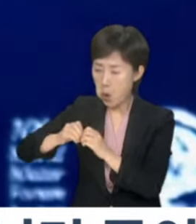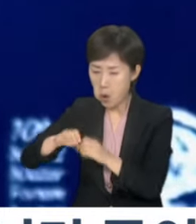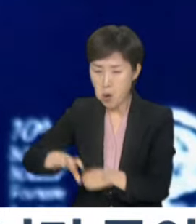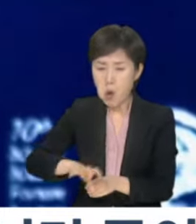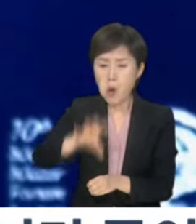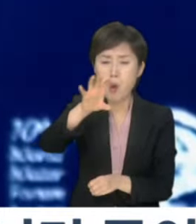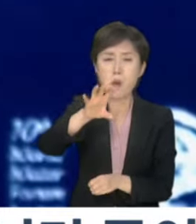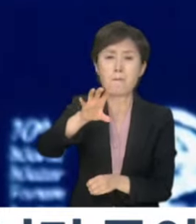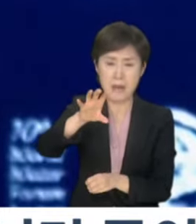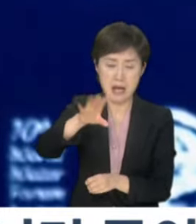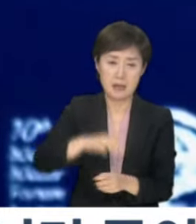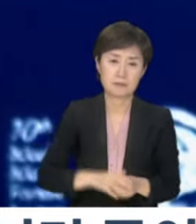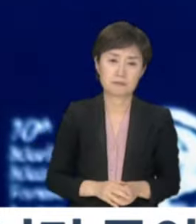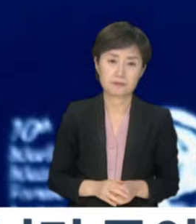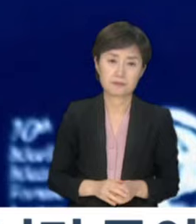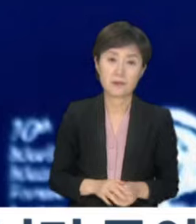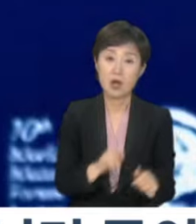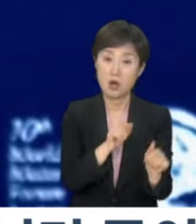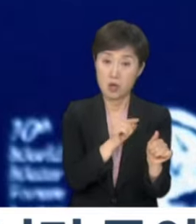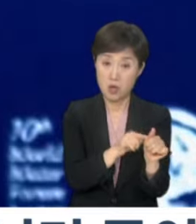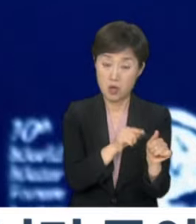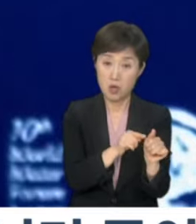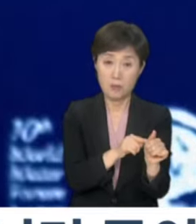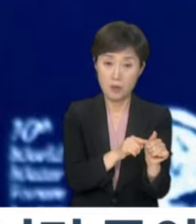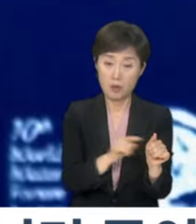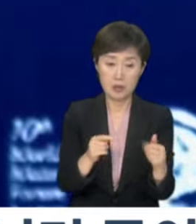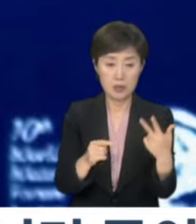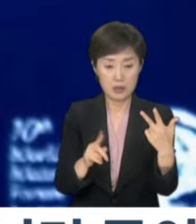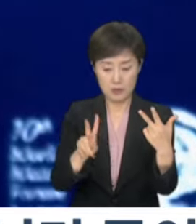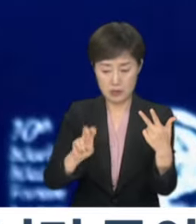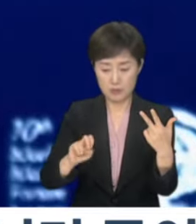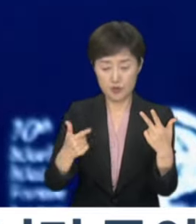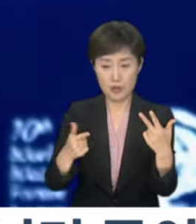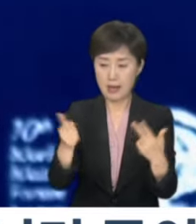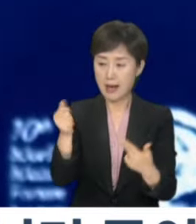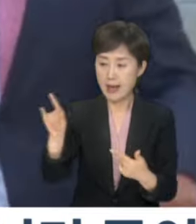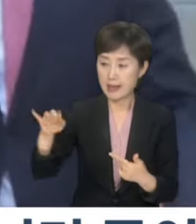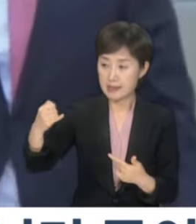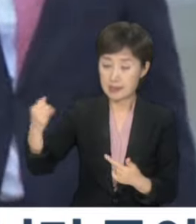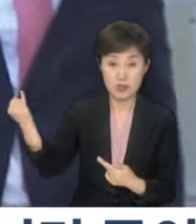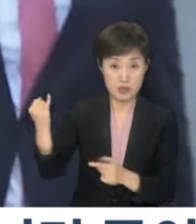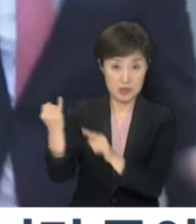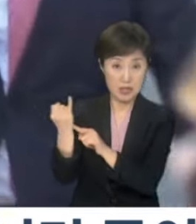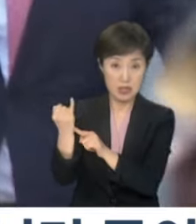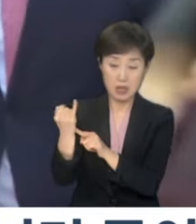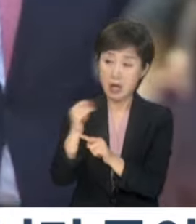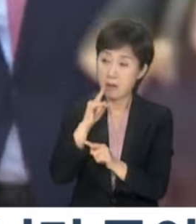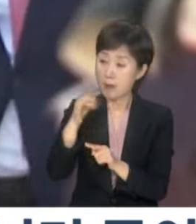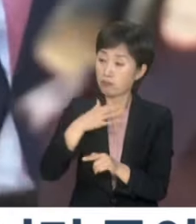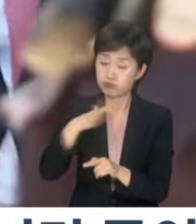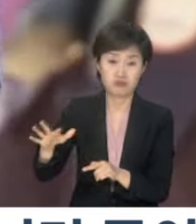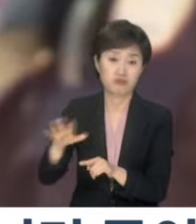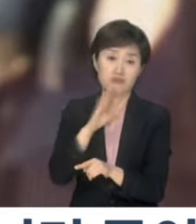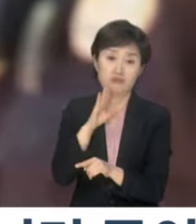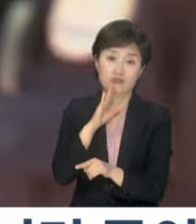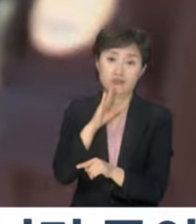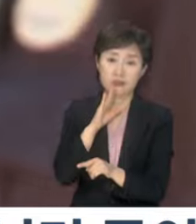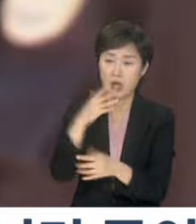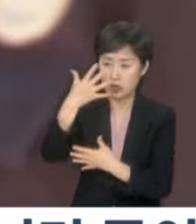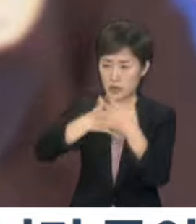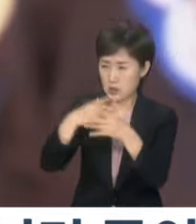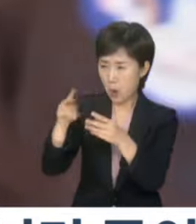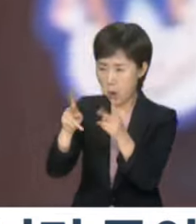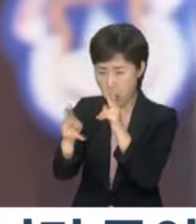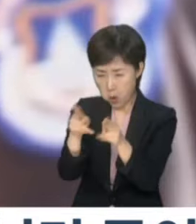있습니다 외신들에 따르면 머스크는 현재 시간 26일 헤리스 부통령이 실제 하지 않은 발언을 마치 한